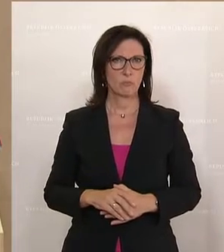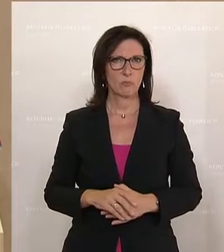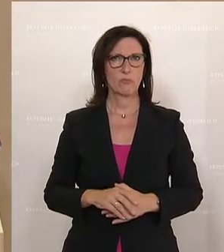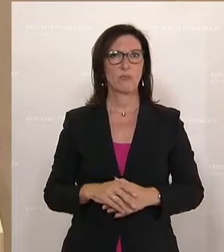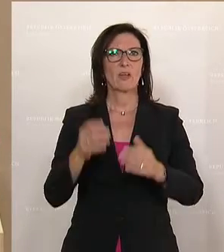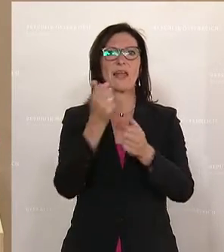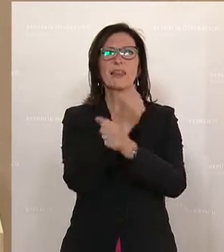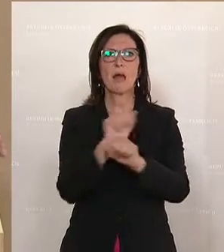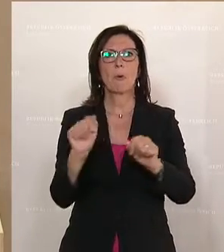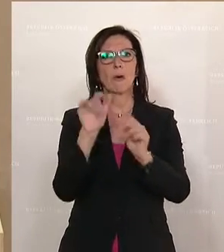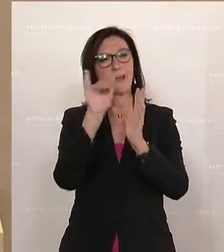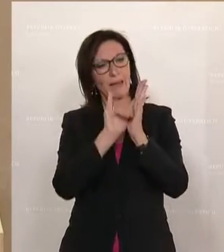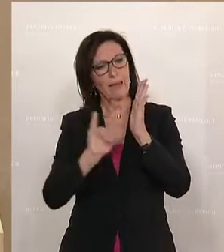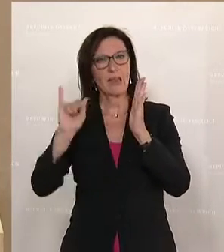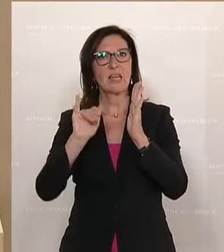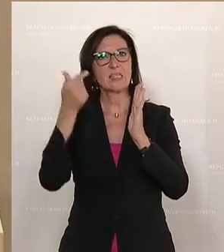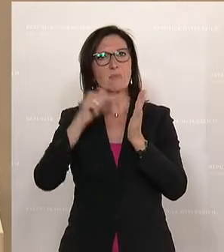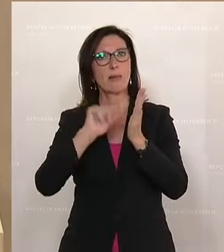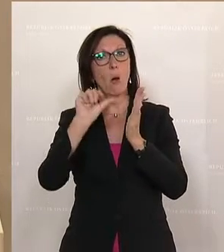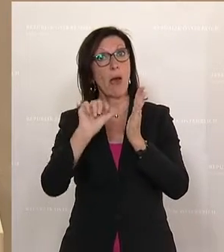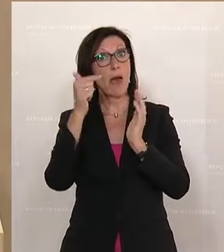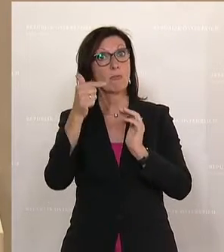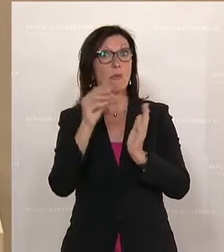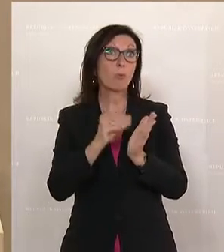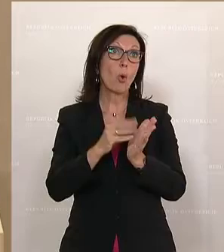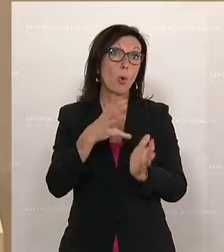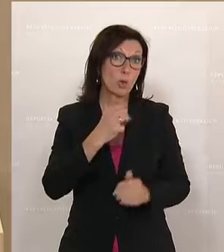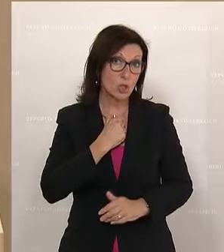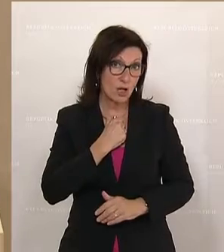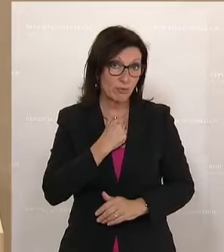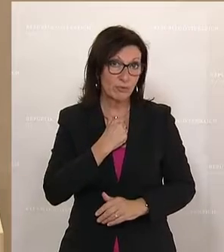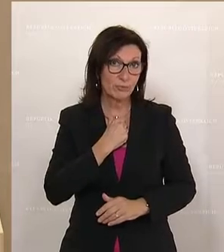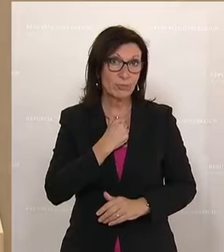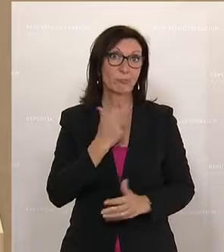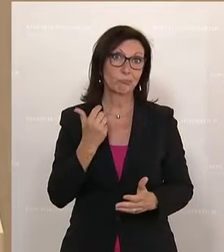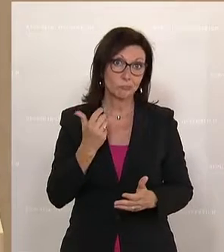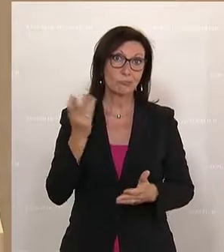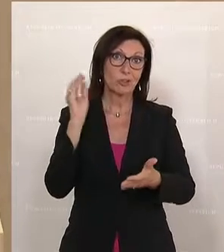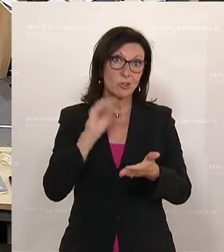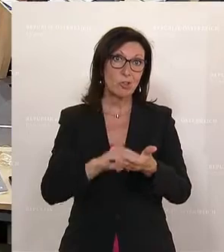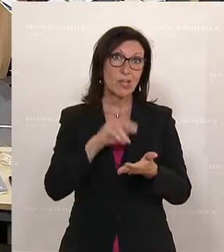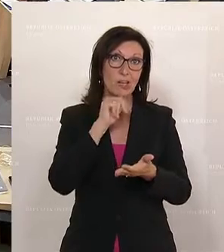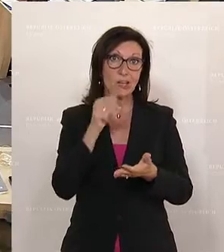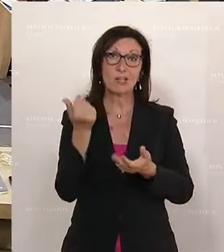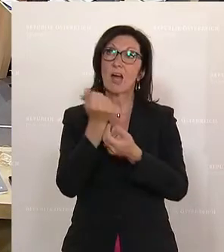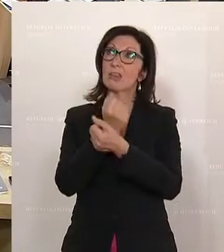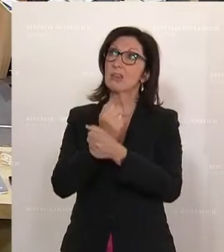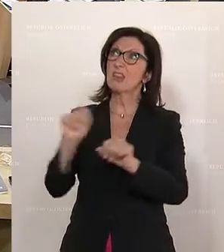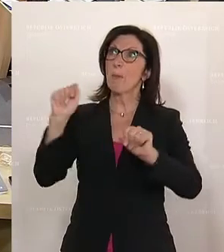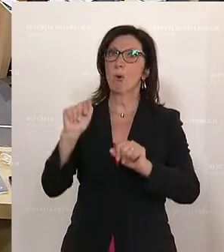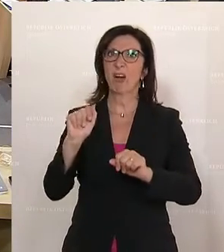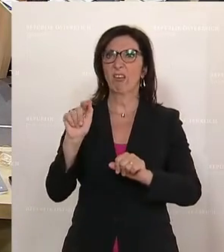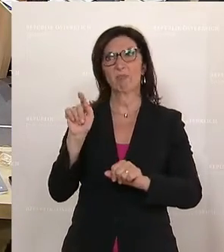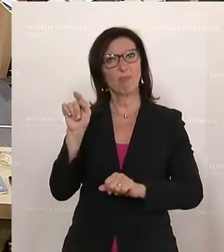Demokratieindex 2021 gerade noch geschafft, nicht als mangelhafte Demokratie bezeichnet zu